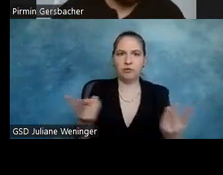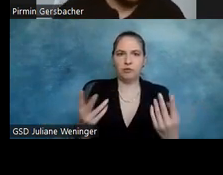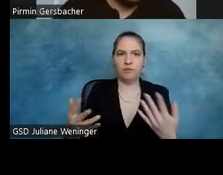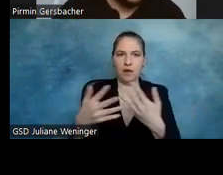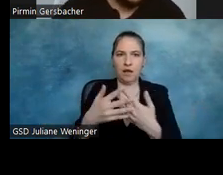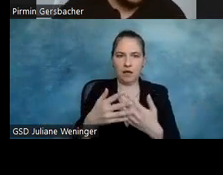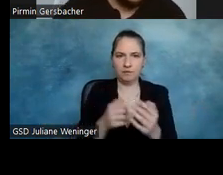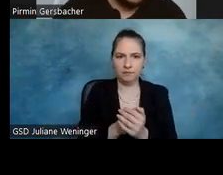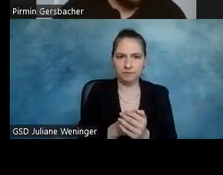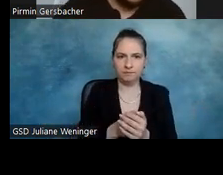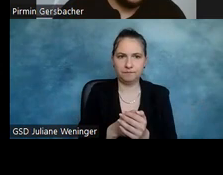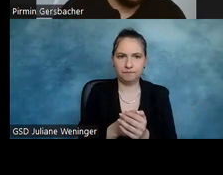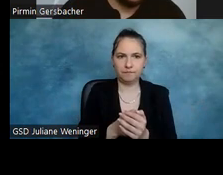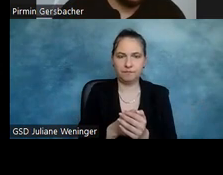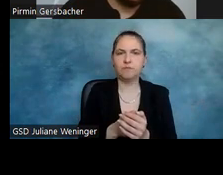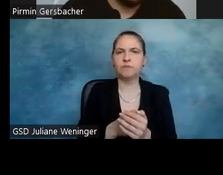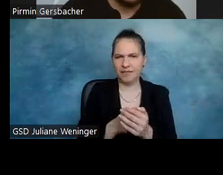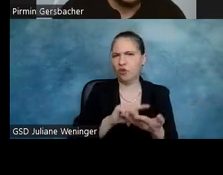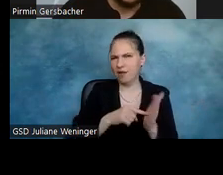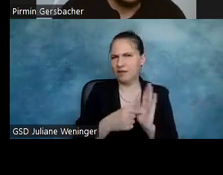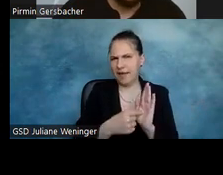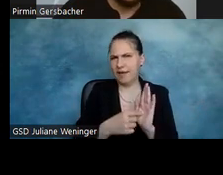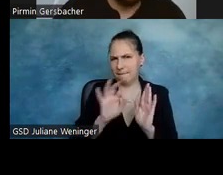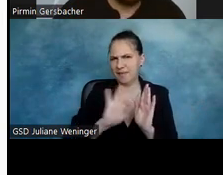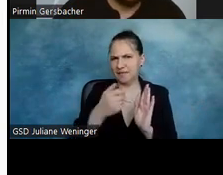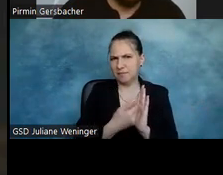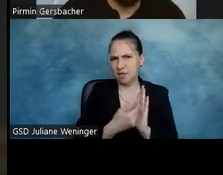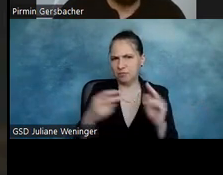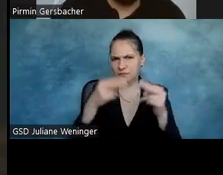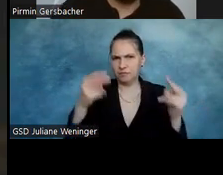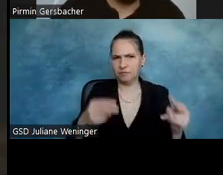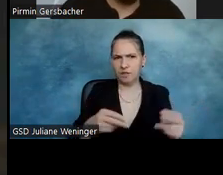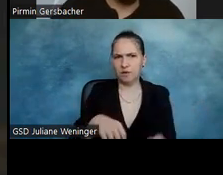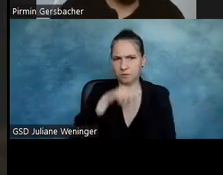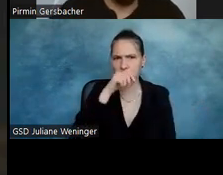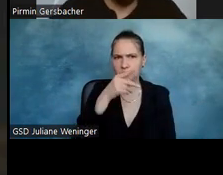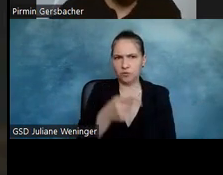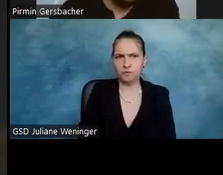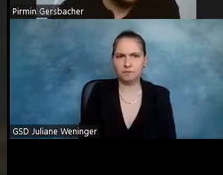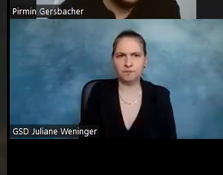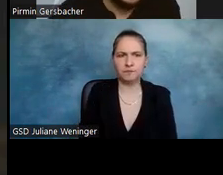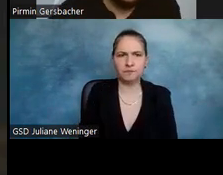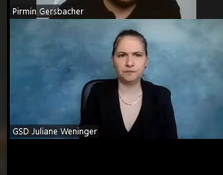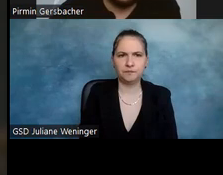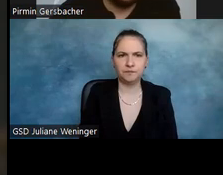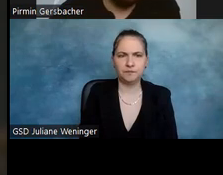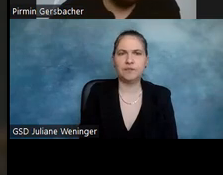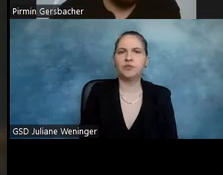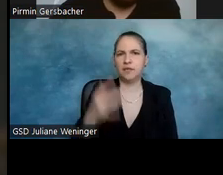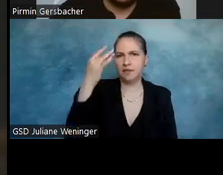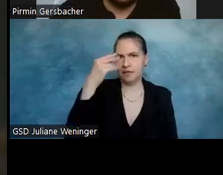Ich sage es auch am besten wieder auch anhand von einer Webseite. Das ist auch eine, die wir ganz gern benutzen für so Fehler. Das ist so eine indische